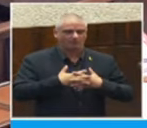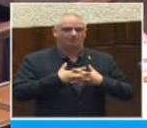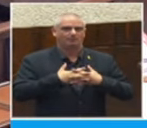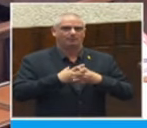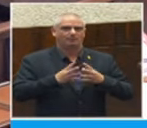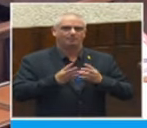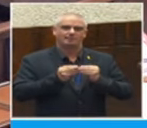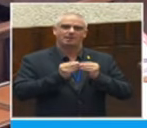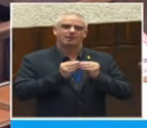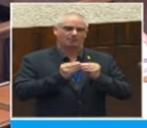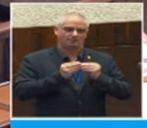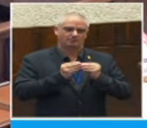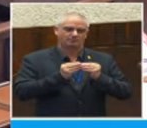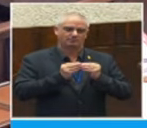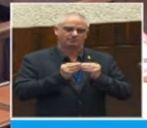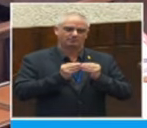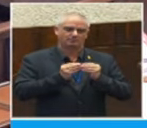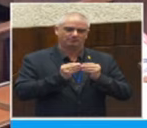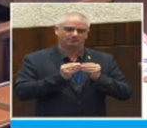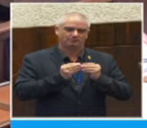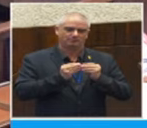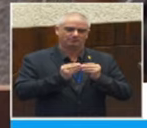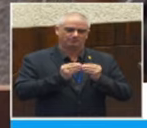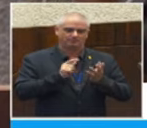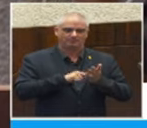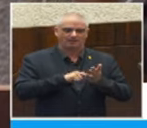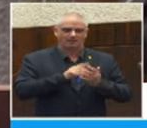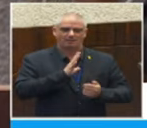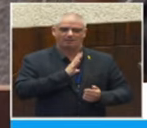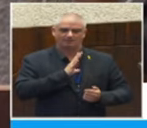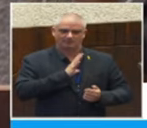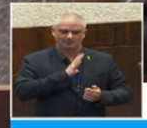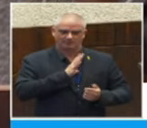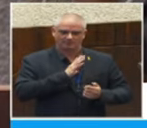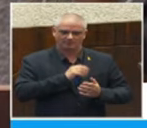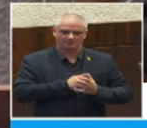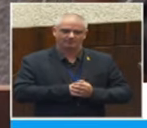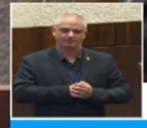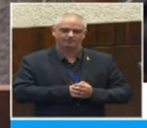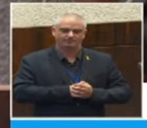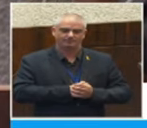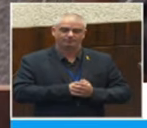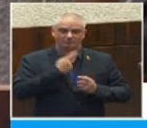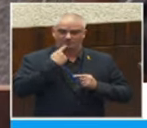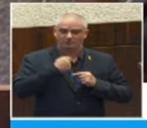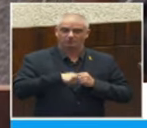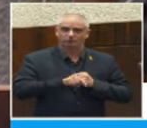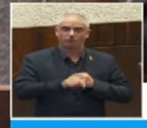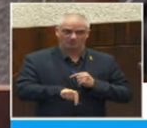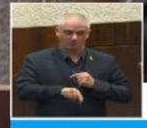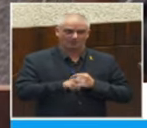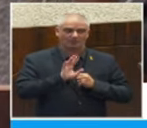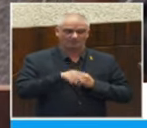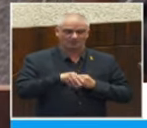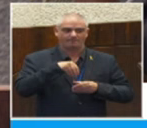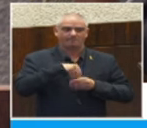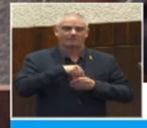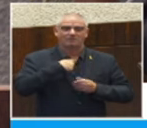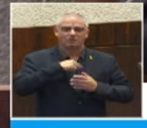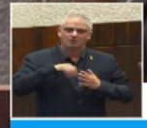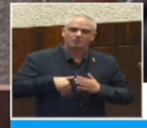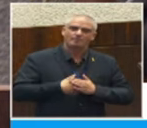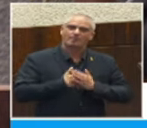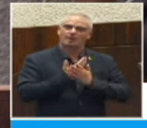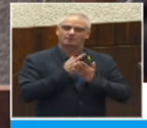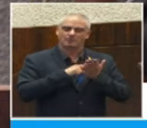לצד כתף נוכח הסכנה? השנה גם התגלו בתוכנו מחדש